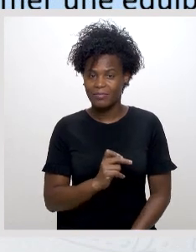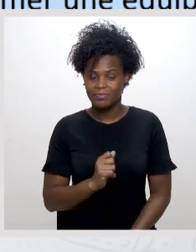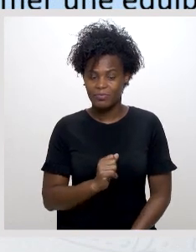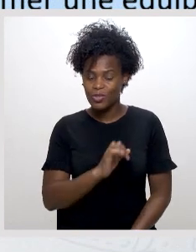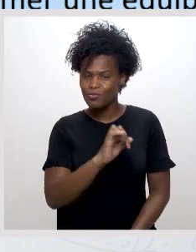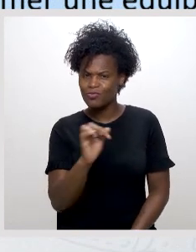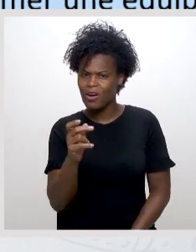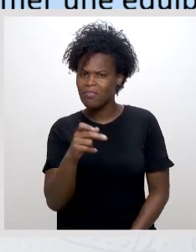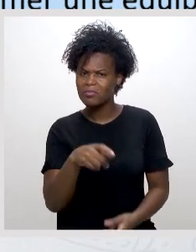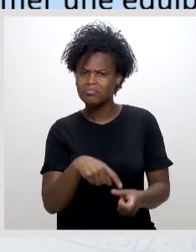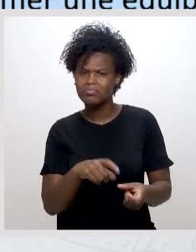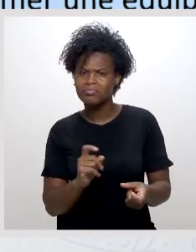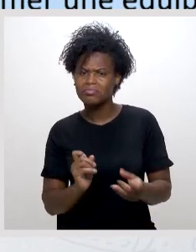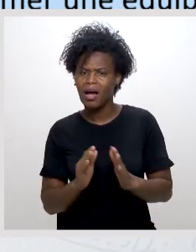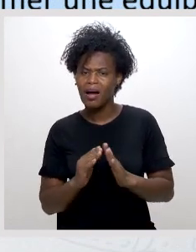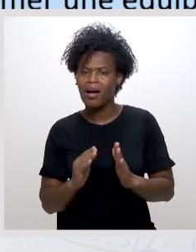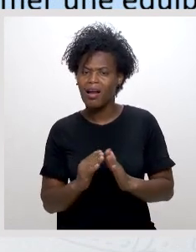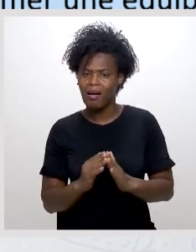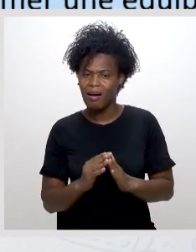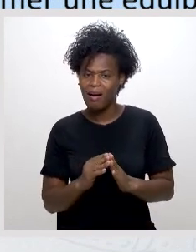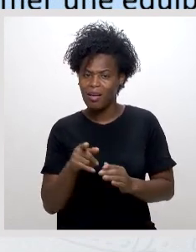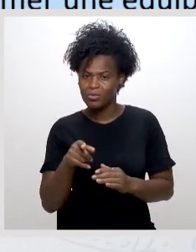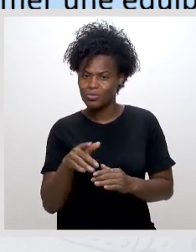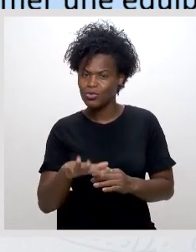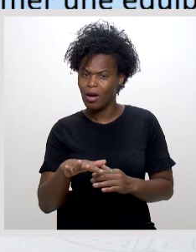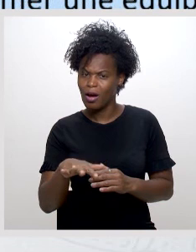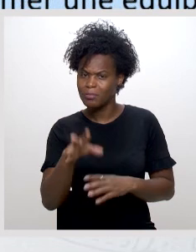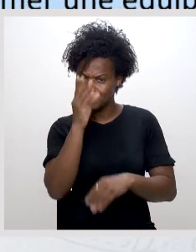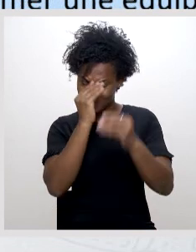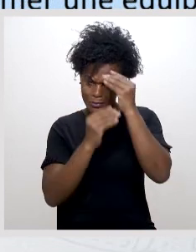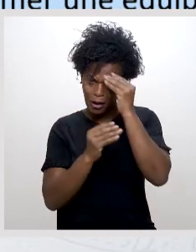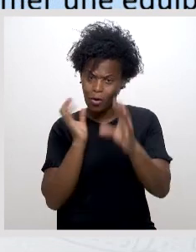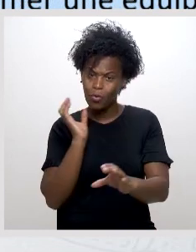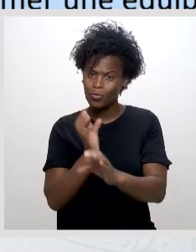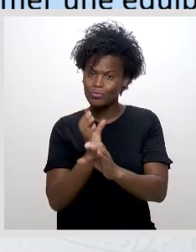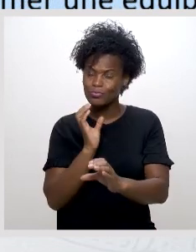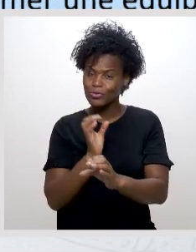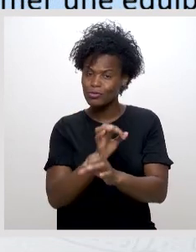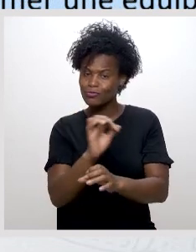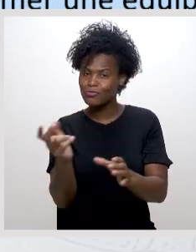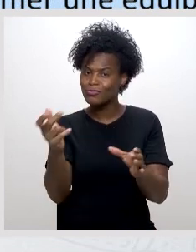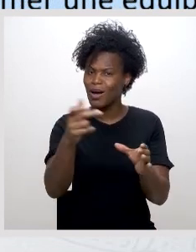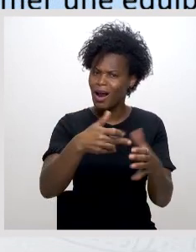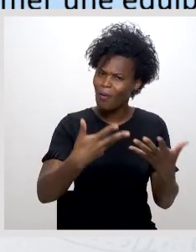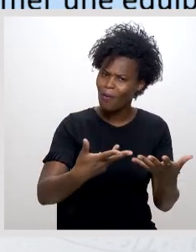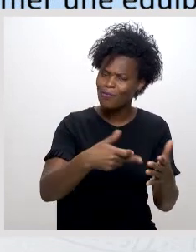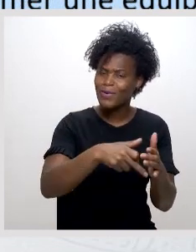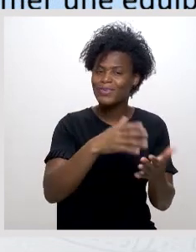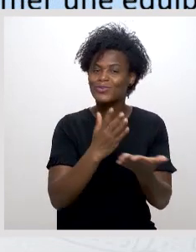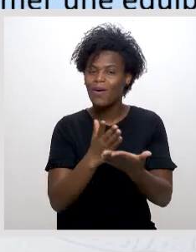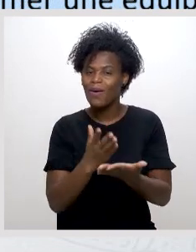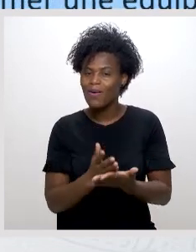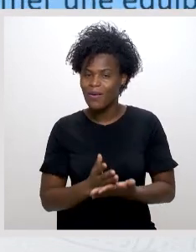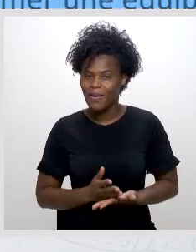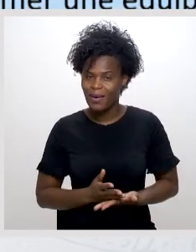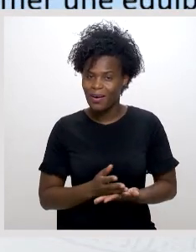de sortir de la maison. Vous êtes en train d'attendre le bus. Vous venez d'arriver au collège. B.